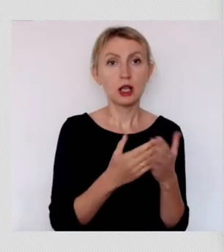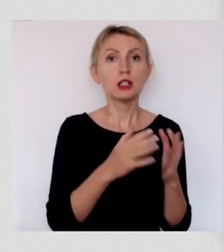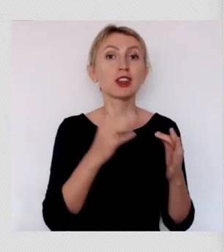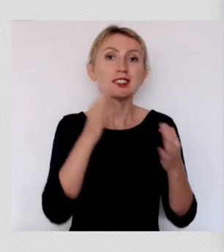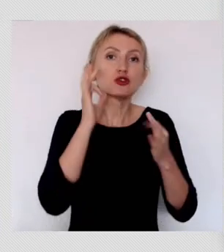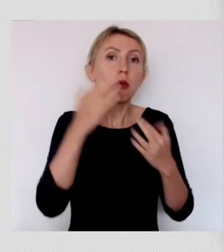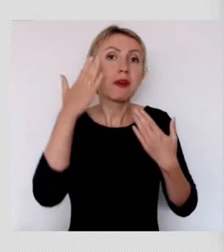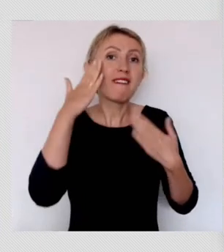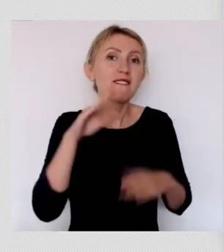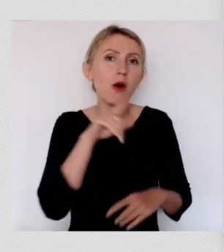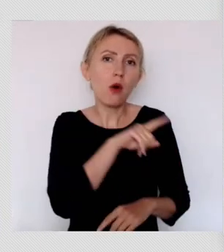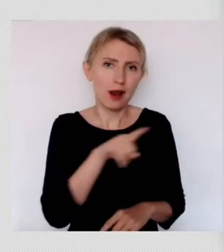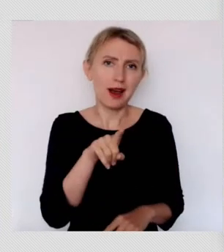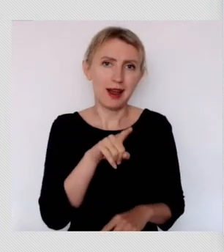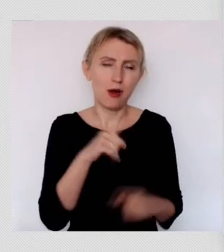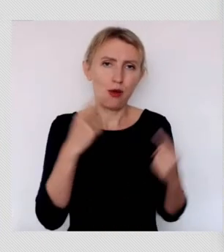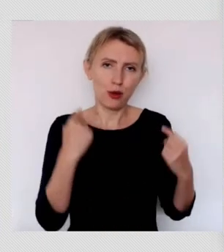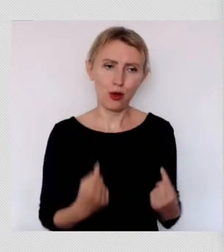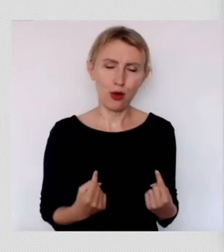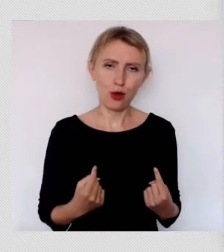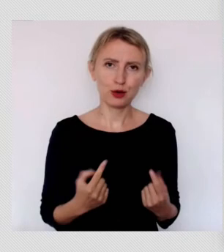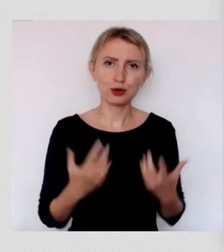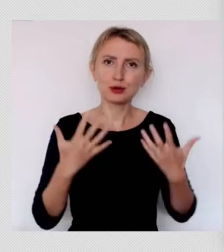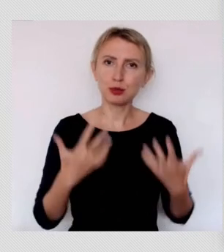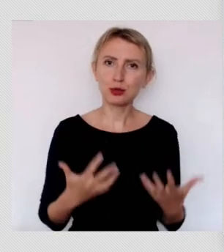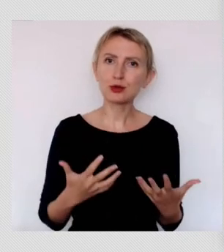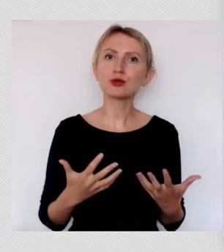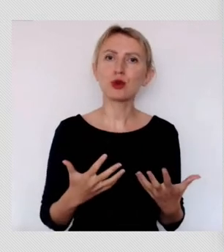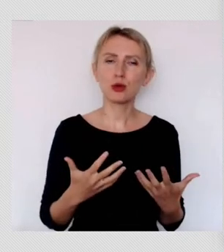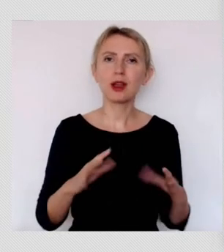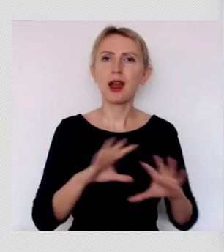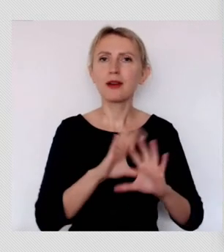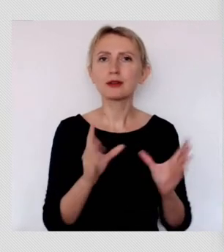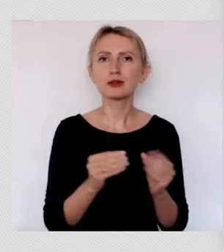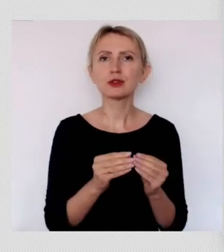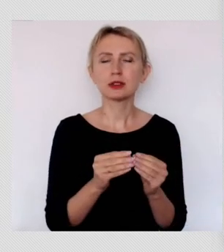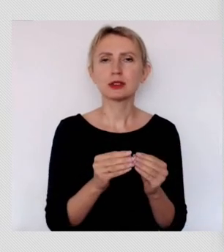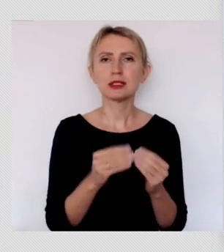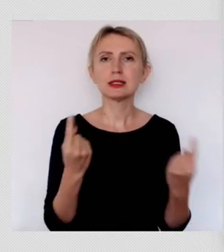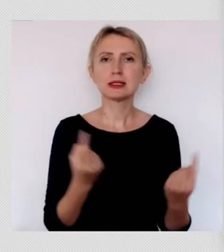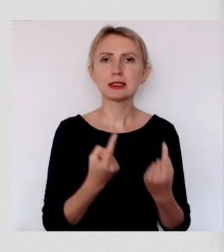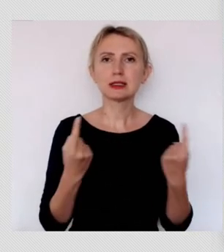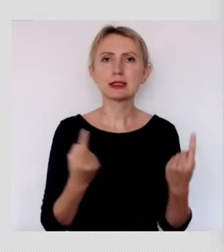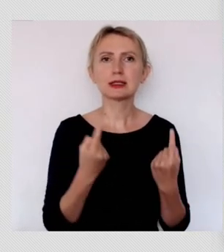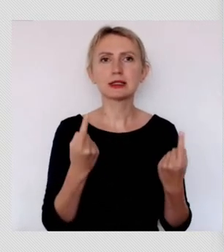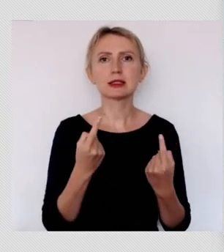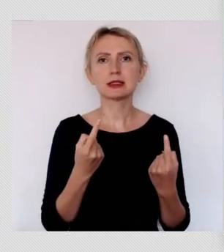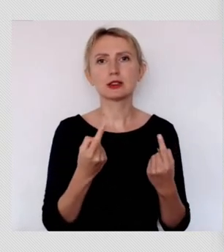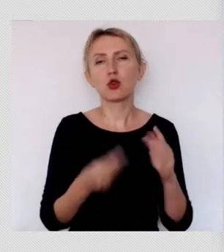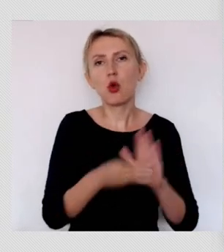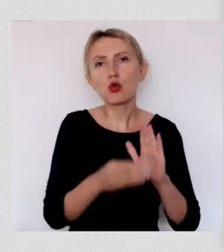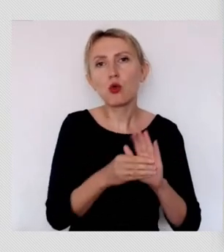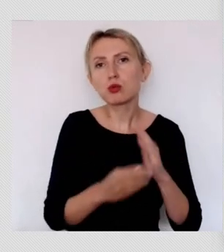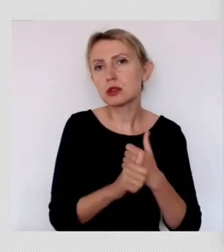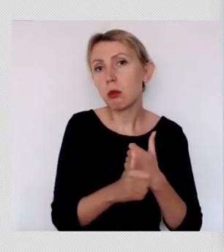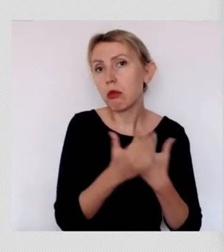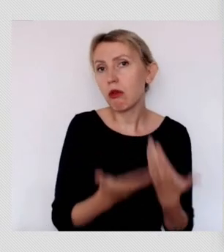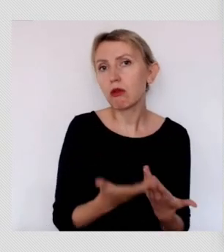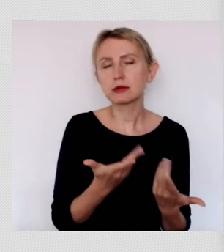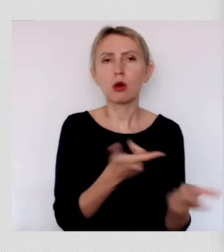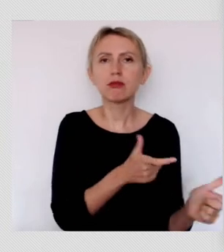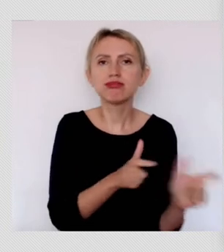ze strony osób, które chciałyby te wszystkie sytuacje czy korupcjogenne